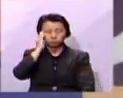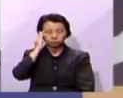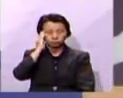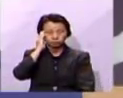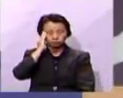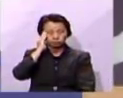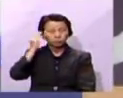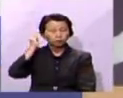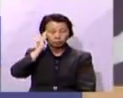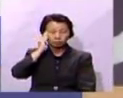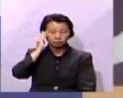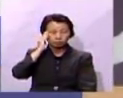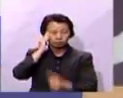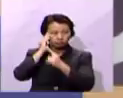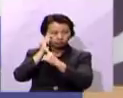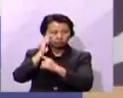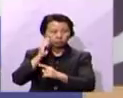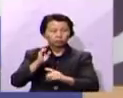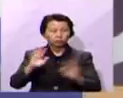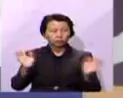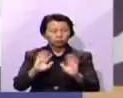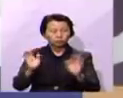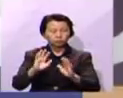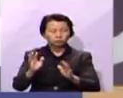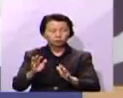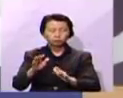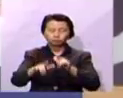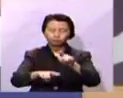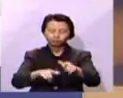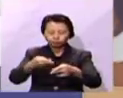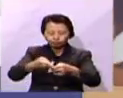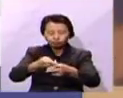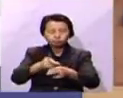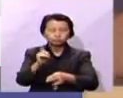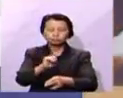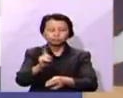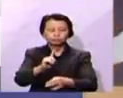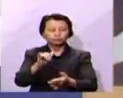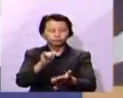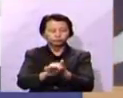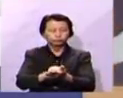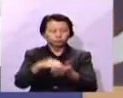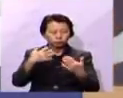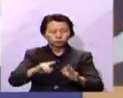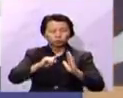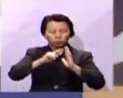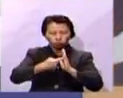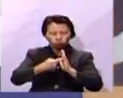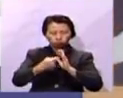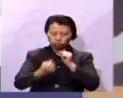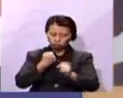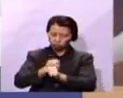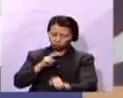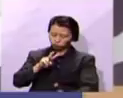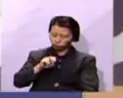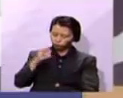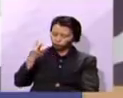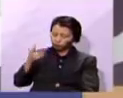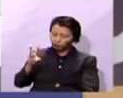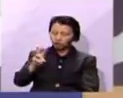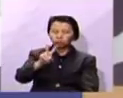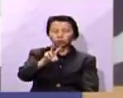bukan langkah kempen pilihan raya. Ianya telah dimulakan pada 2016,